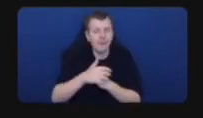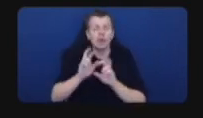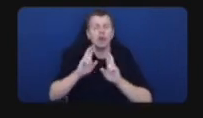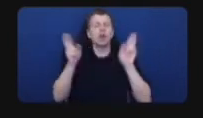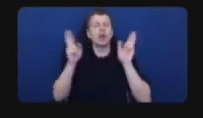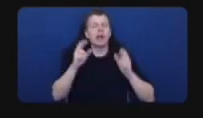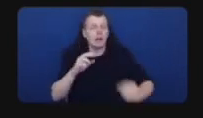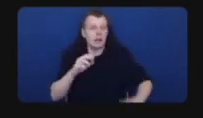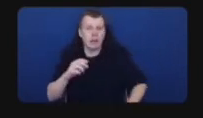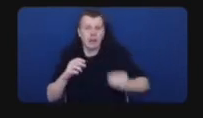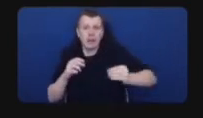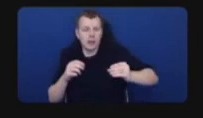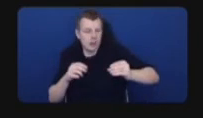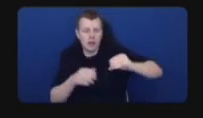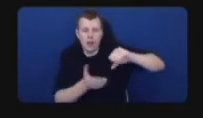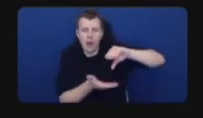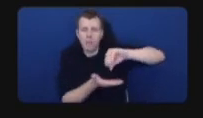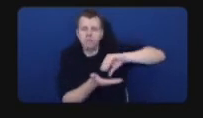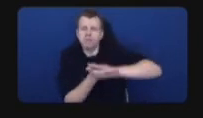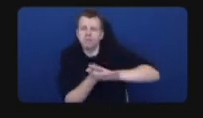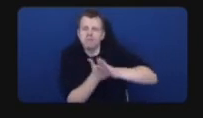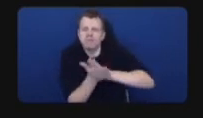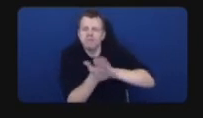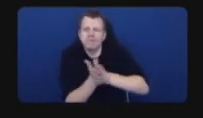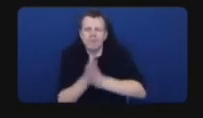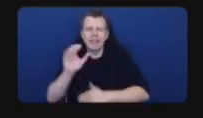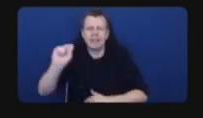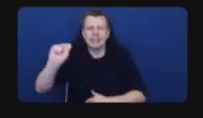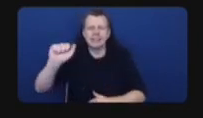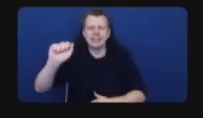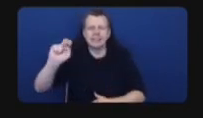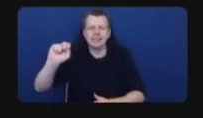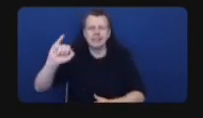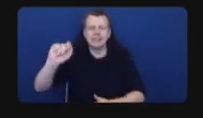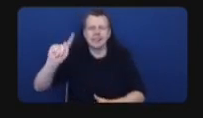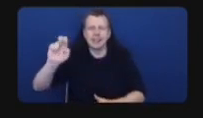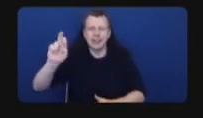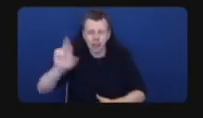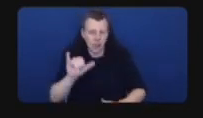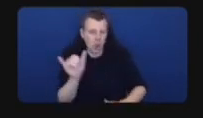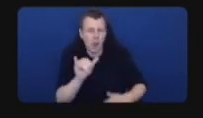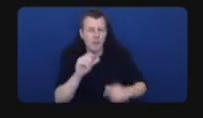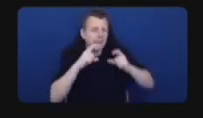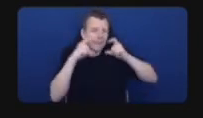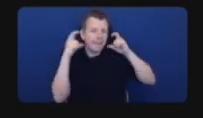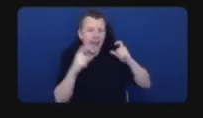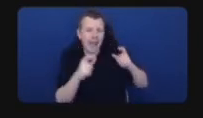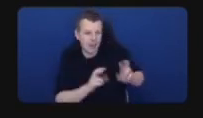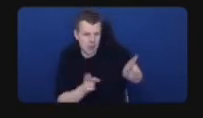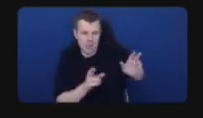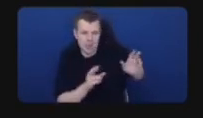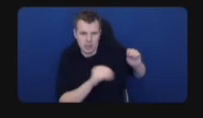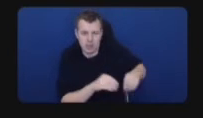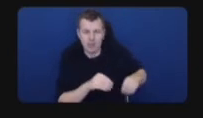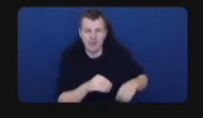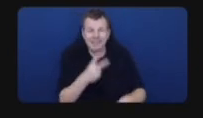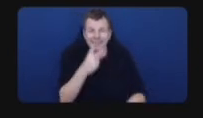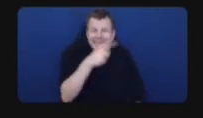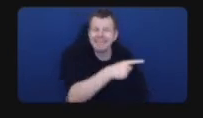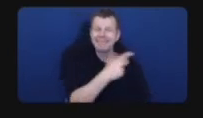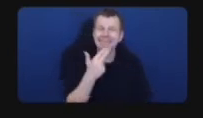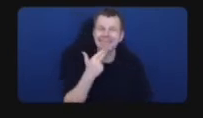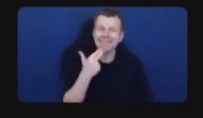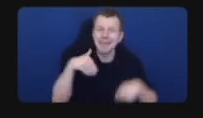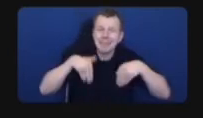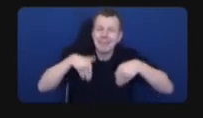还有你们可以放在那你们的准应急包里面，可以把清手液还有口罩放在里面。